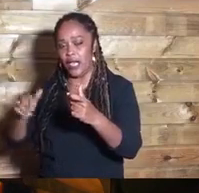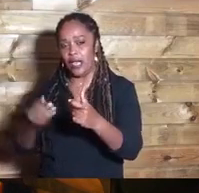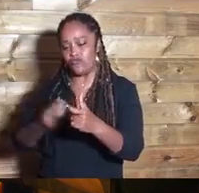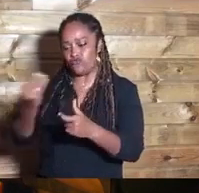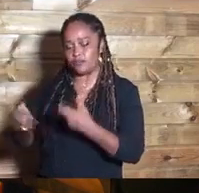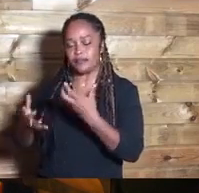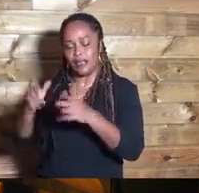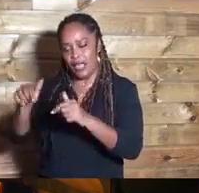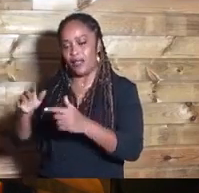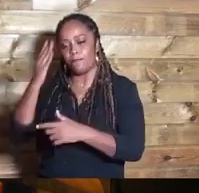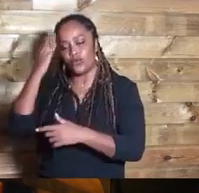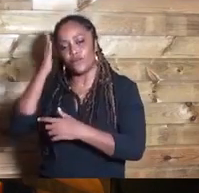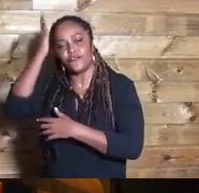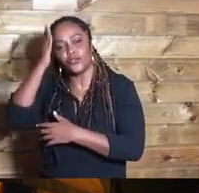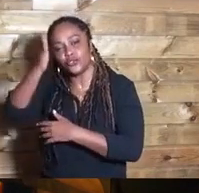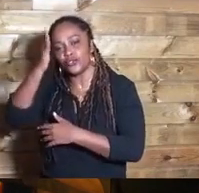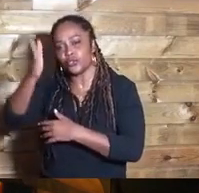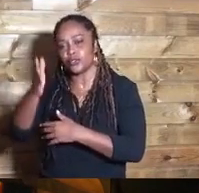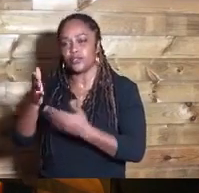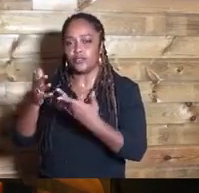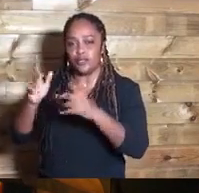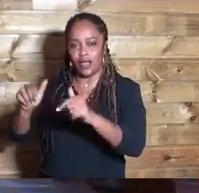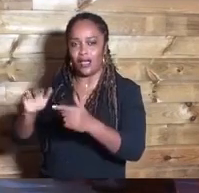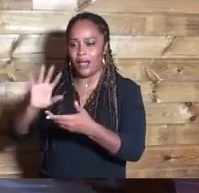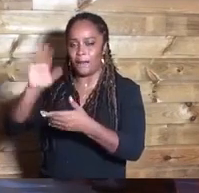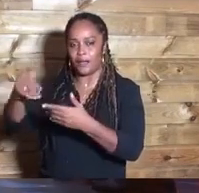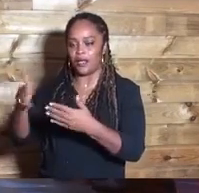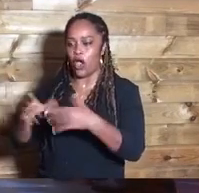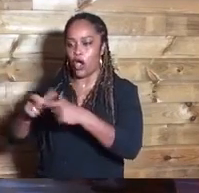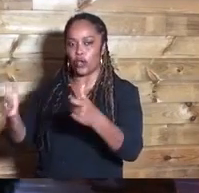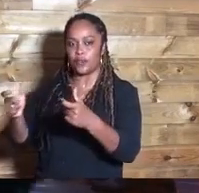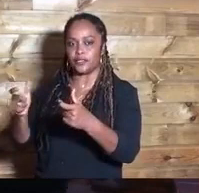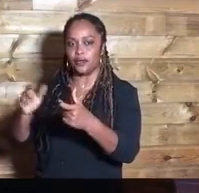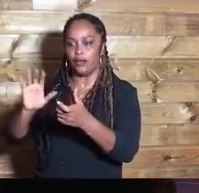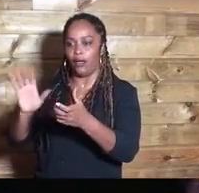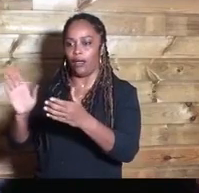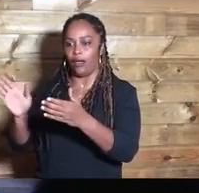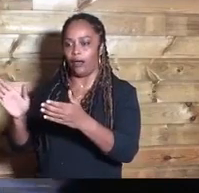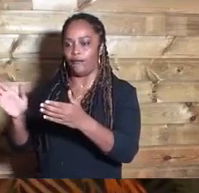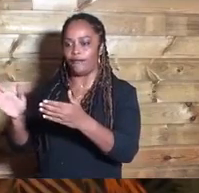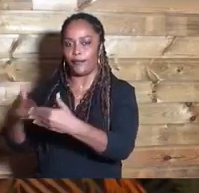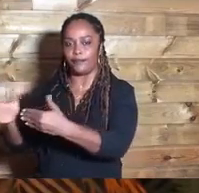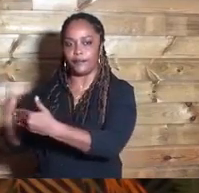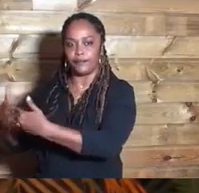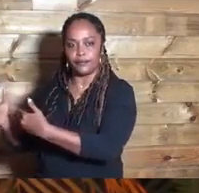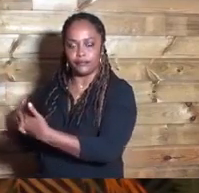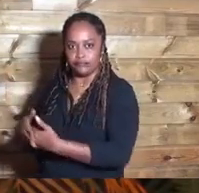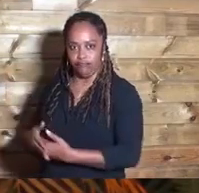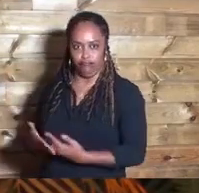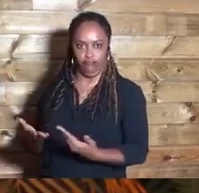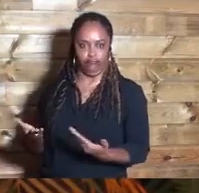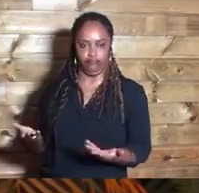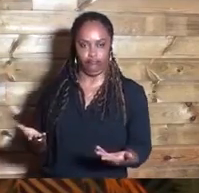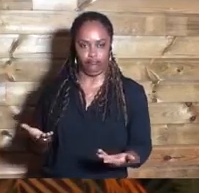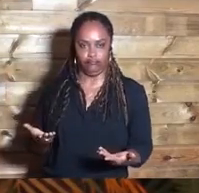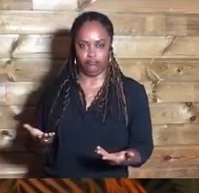meilleurs, parmi les gens qui ont créé entreprise, et là, regardez, on a l'entreprise en nous qu'à mort, parce qu'effectivement, les gens qui ont créé